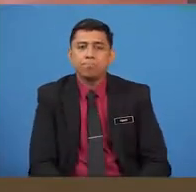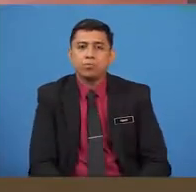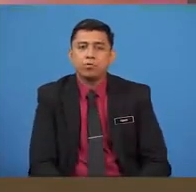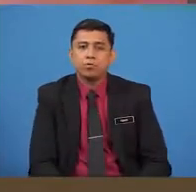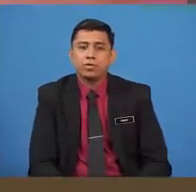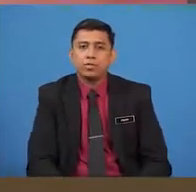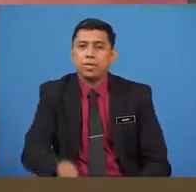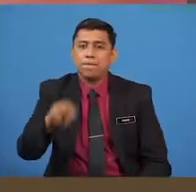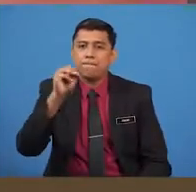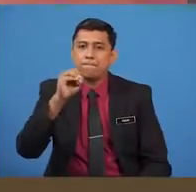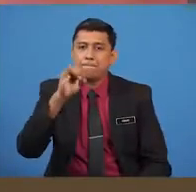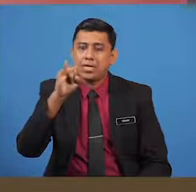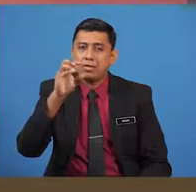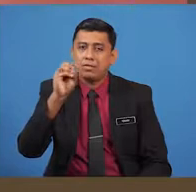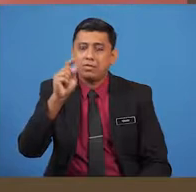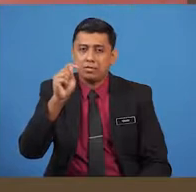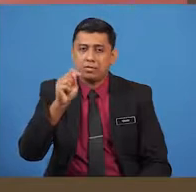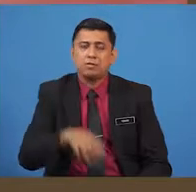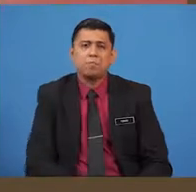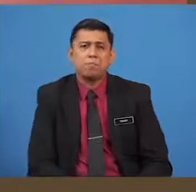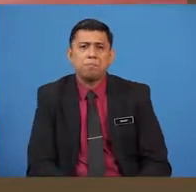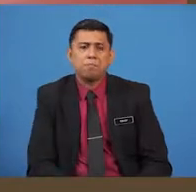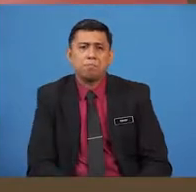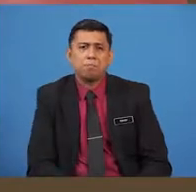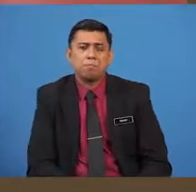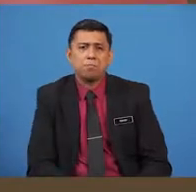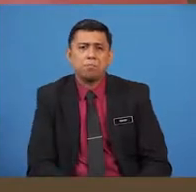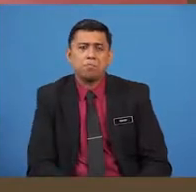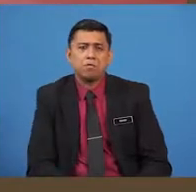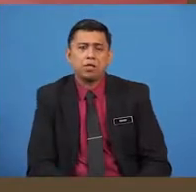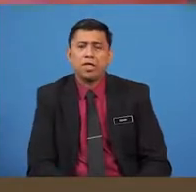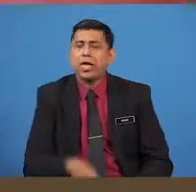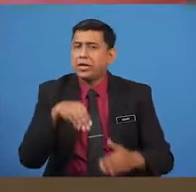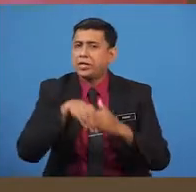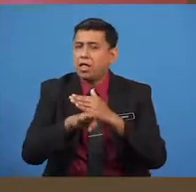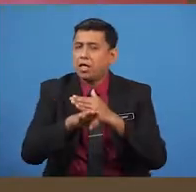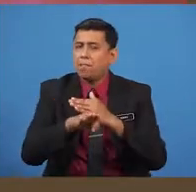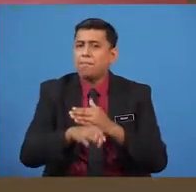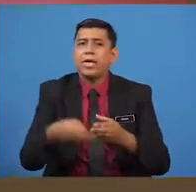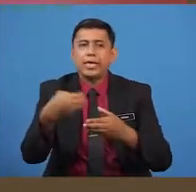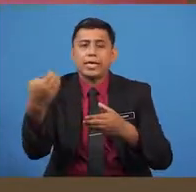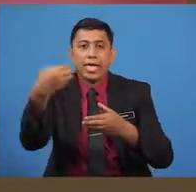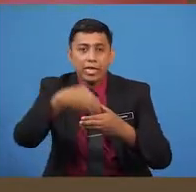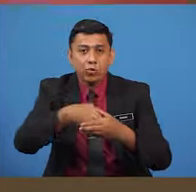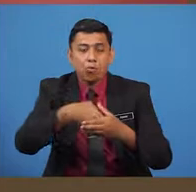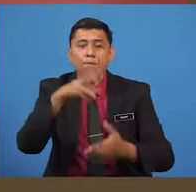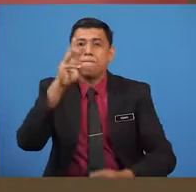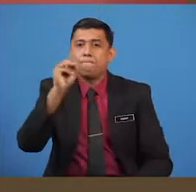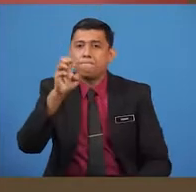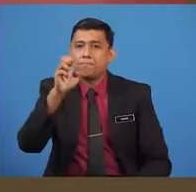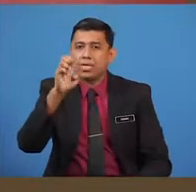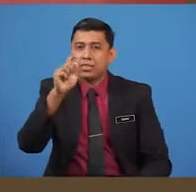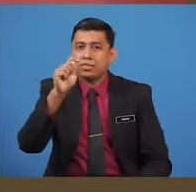Villus-villus trophoblast ini bertenggam ke dalam endometrium dan membentuk